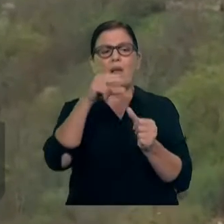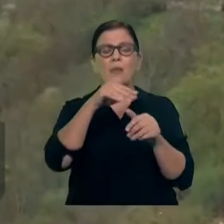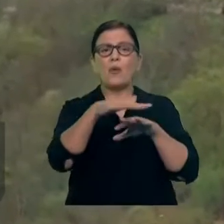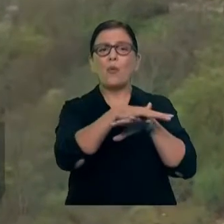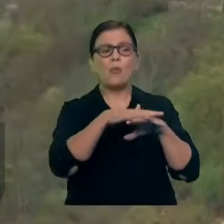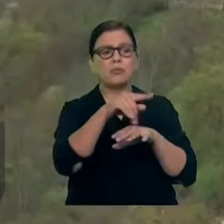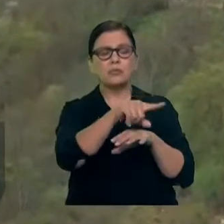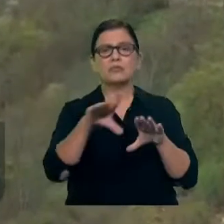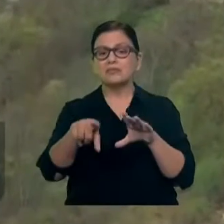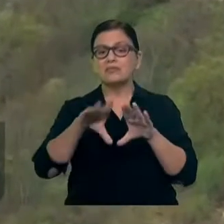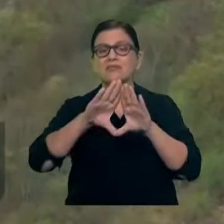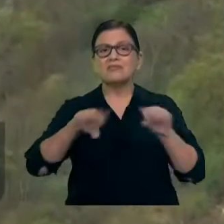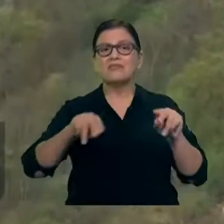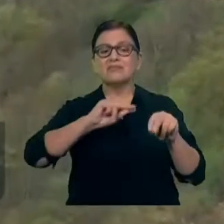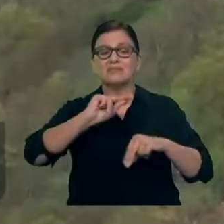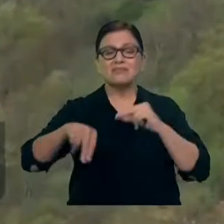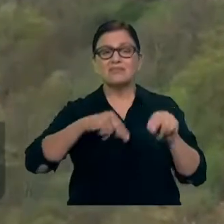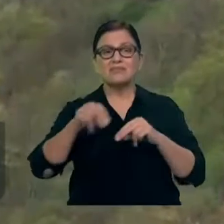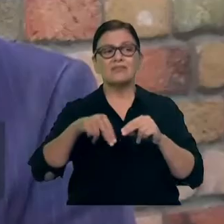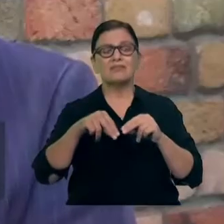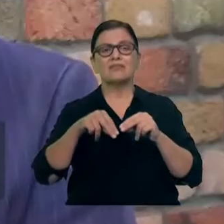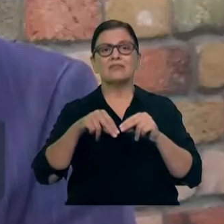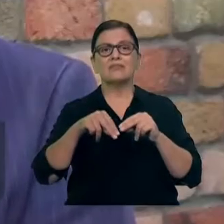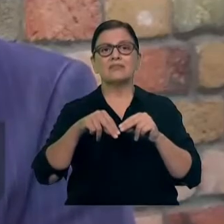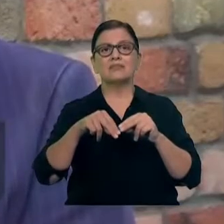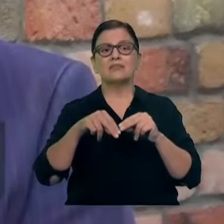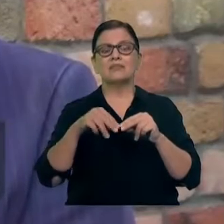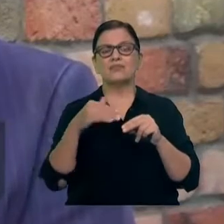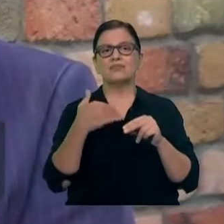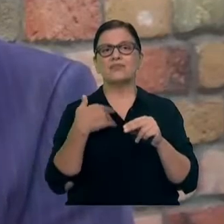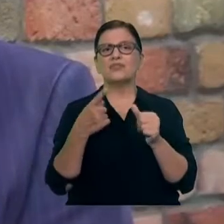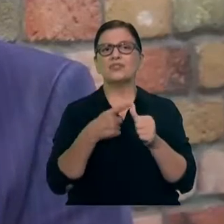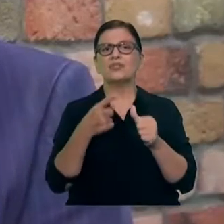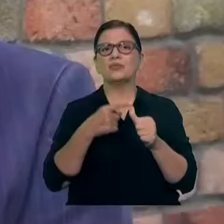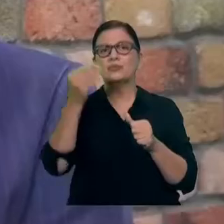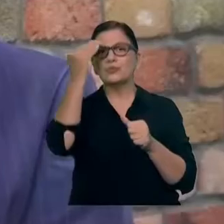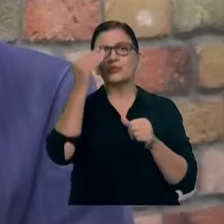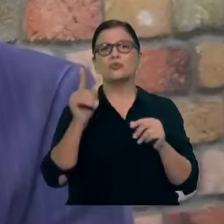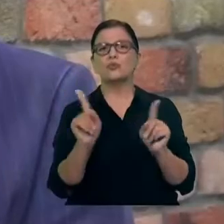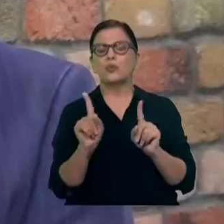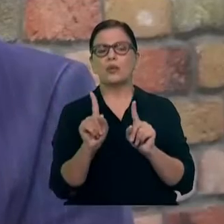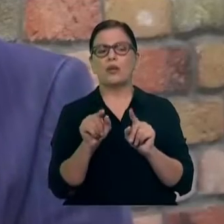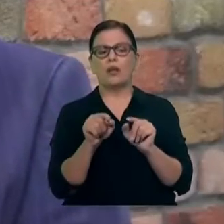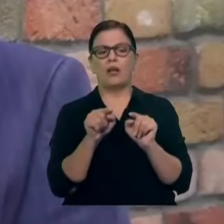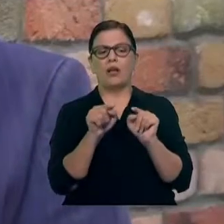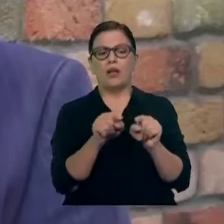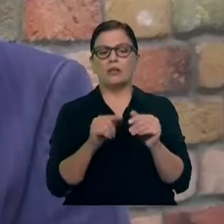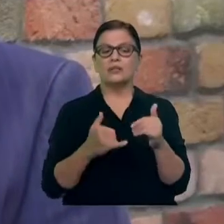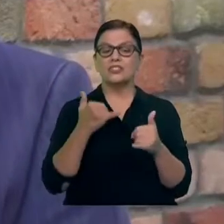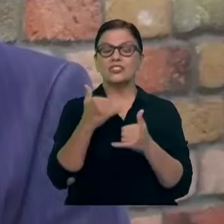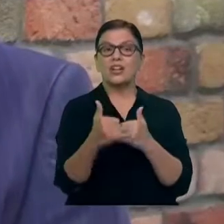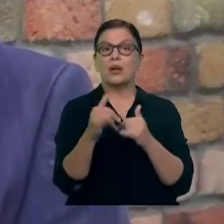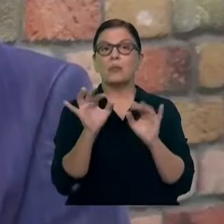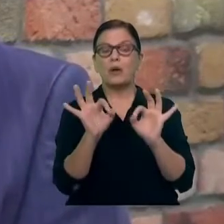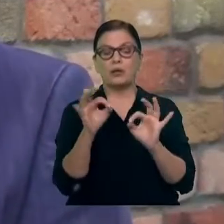sülh müqaviləsinin bağlanmasına hazırlamaq üçündür. Hesab edirəm ki, qısa bir müddət ərzində biz bu istiqamətdə adlan real addımların